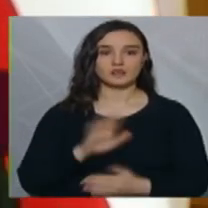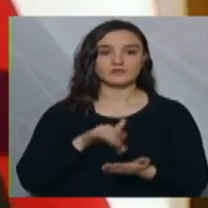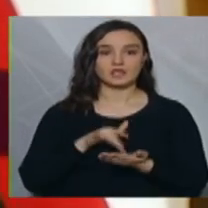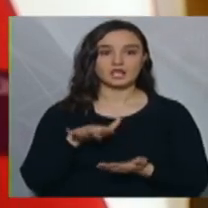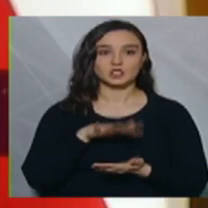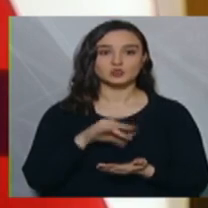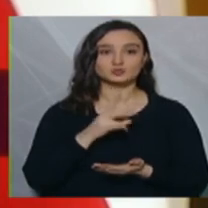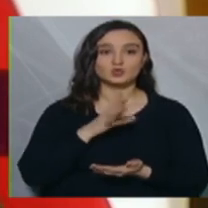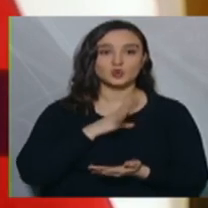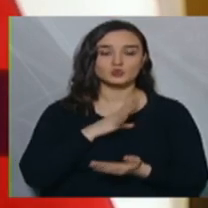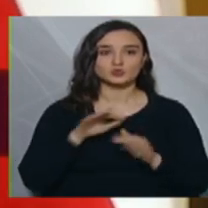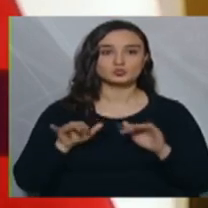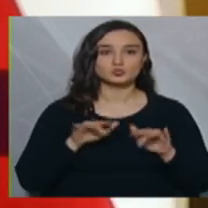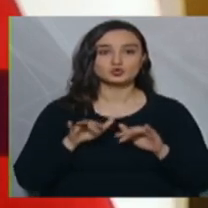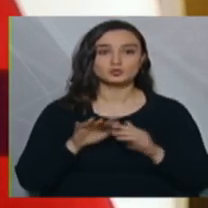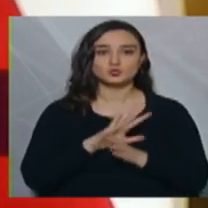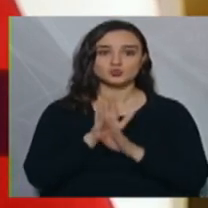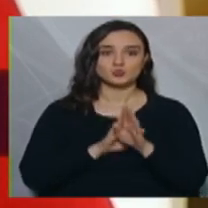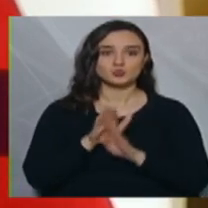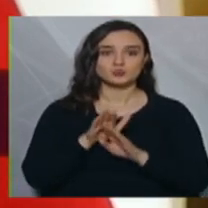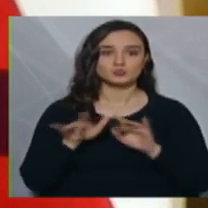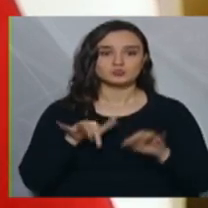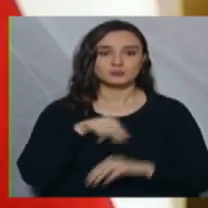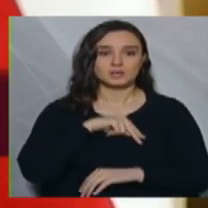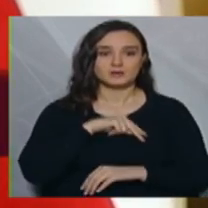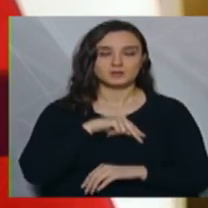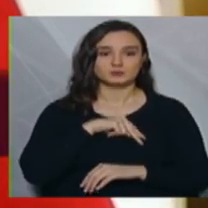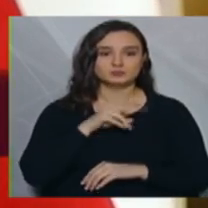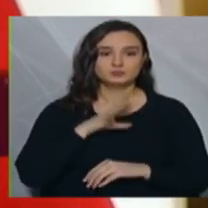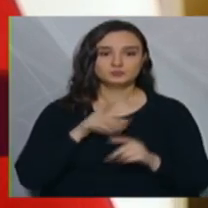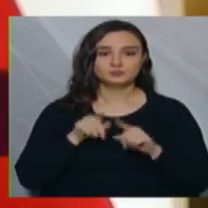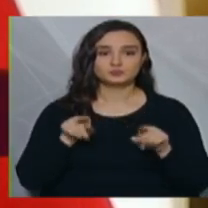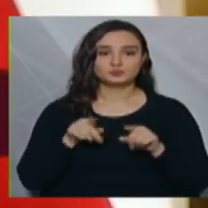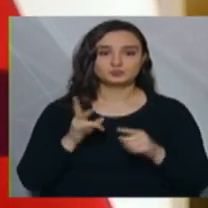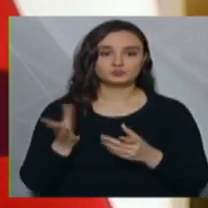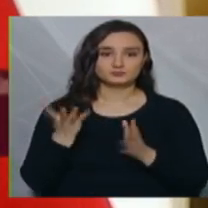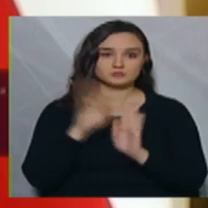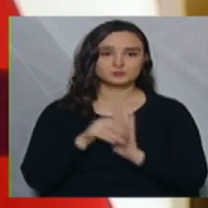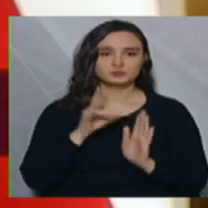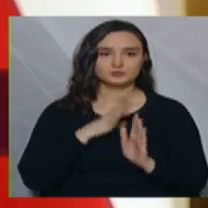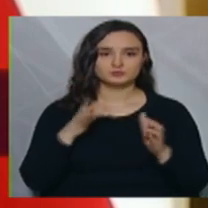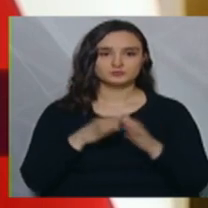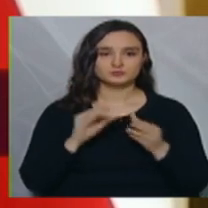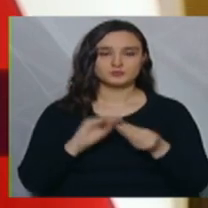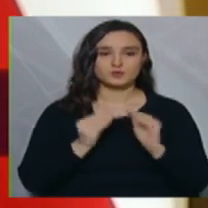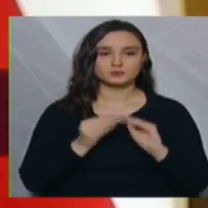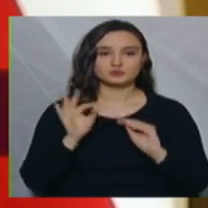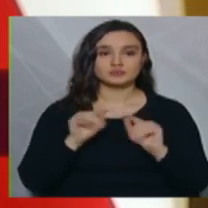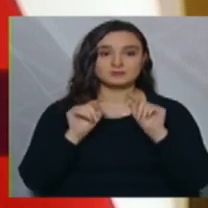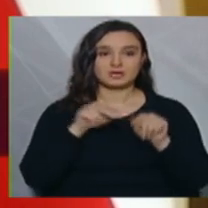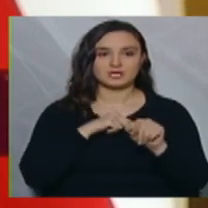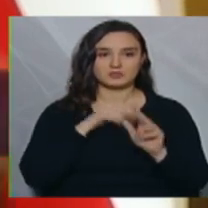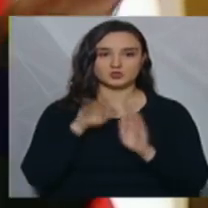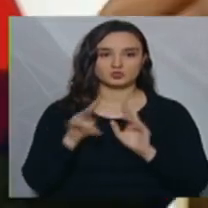ქვეყანაში უნდა კონდეს ფუნქციონირებადი, სრულად ფუნქციონირებადი პარლამენტი და ოპოზიცია უნდა შევიდეს და იმ ხარვეზები შეთანხები იმ პარლამენტში